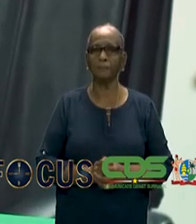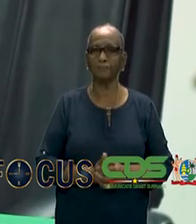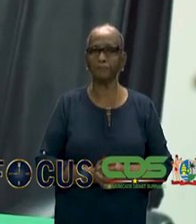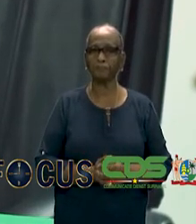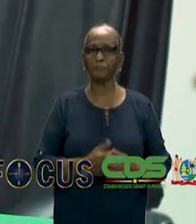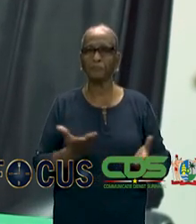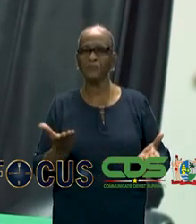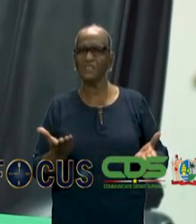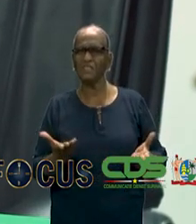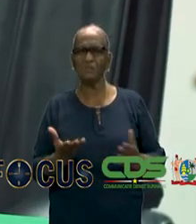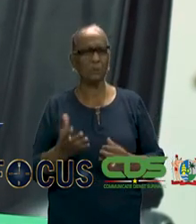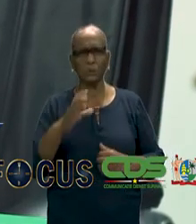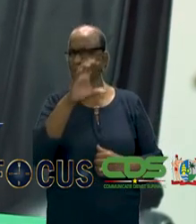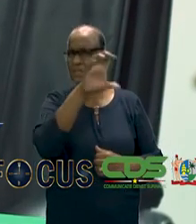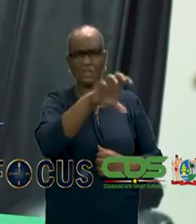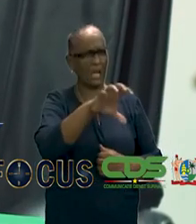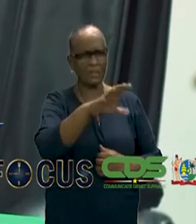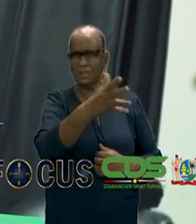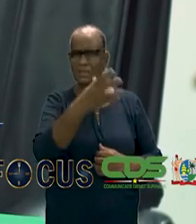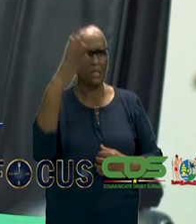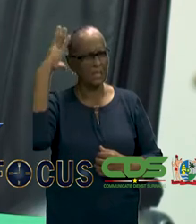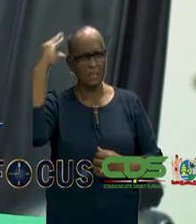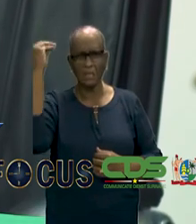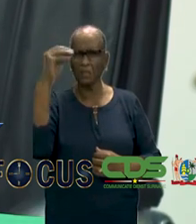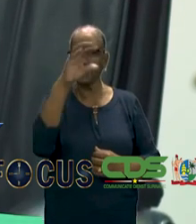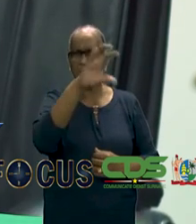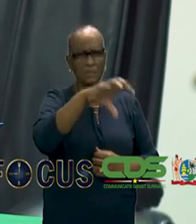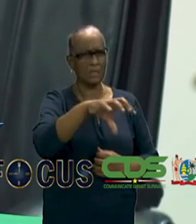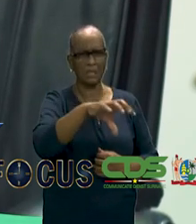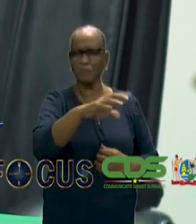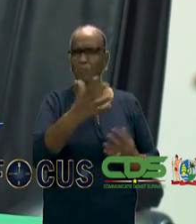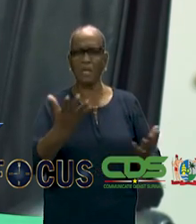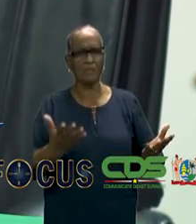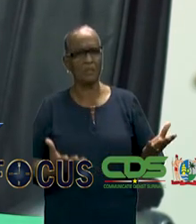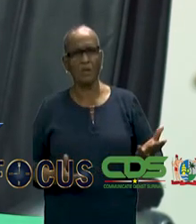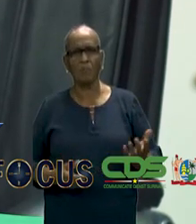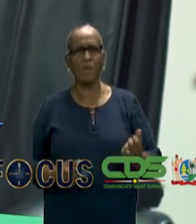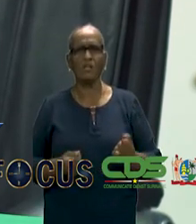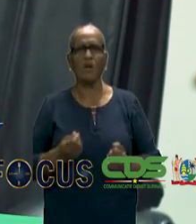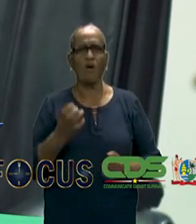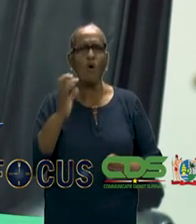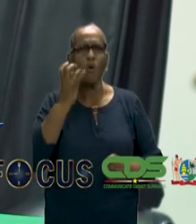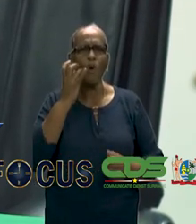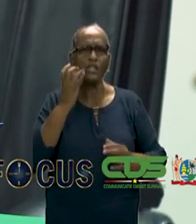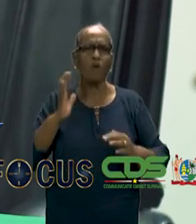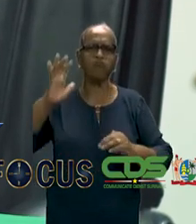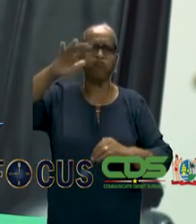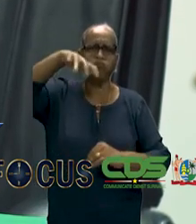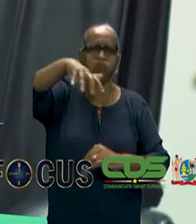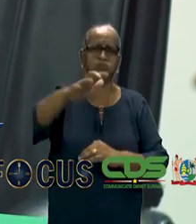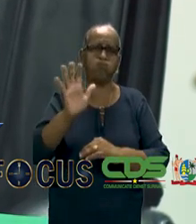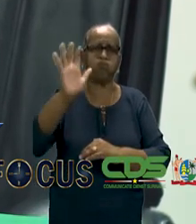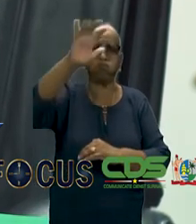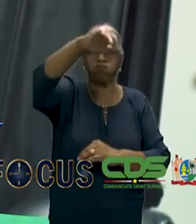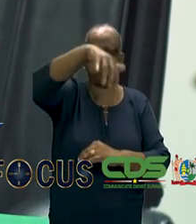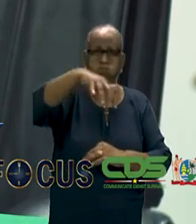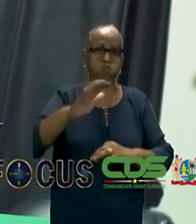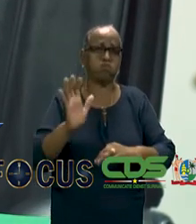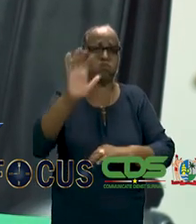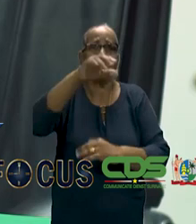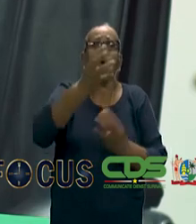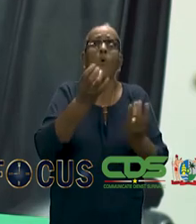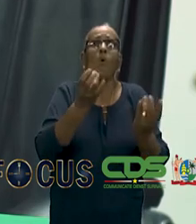een van de steden mocht ik een uitleg krijgen hoe men daar omgaat met flood management. Dus overstroming, u kende overstroming de afgelopen maanden. Hoe zij